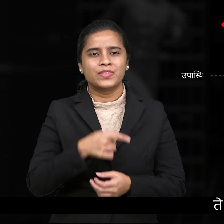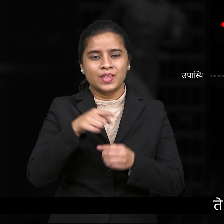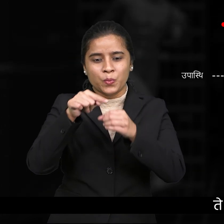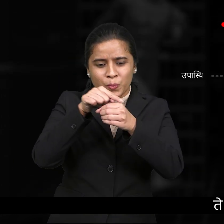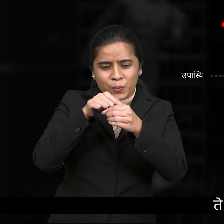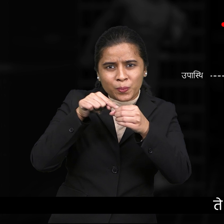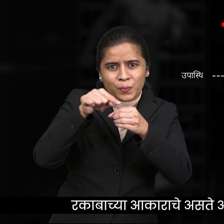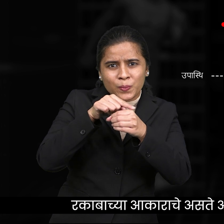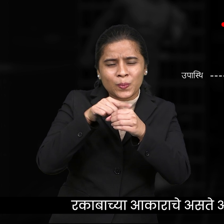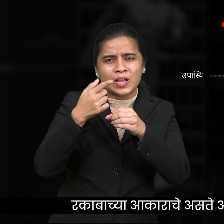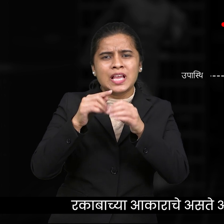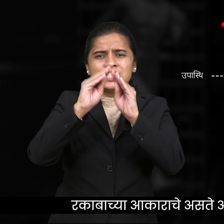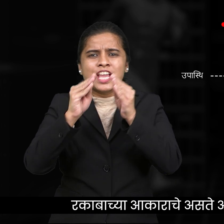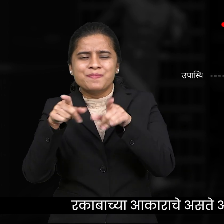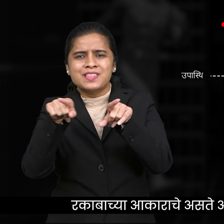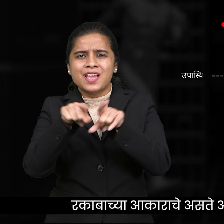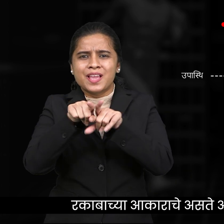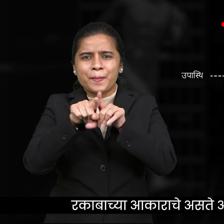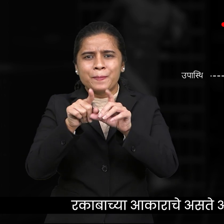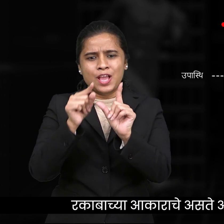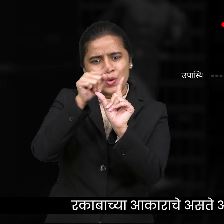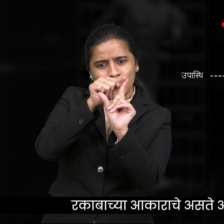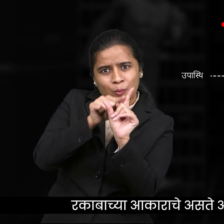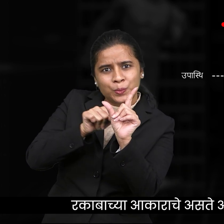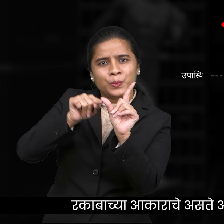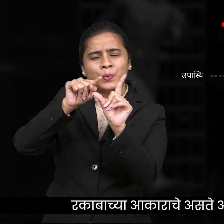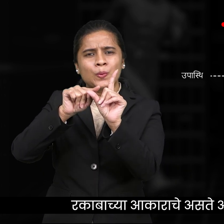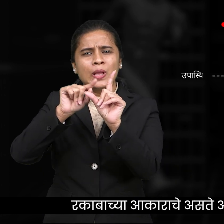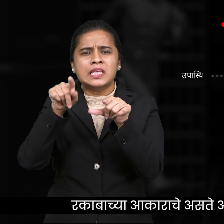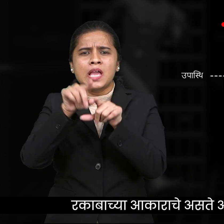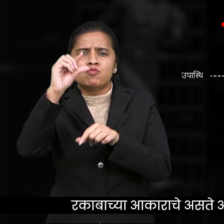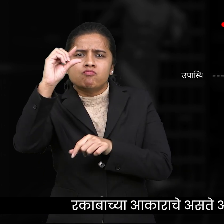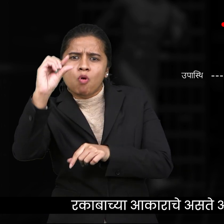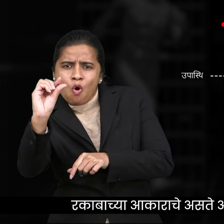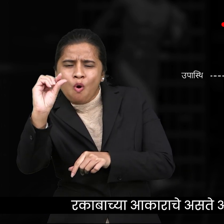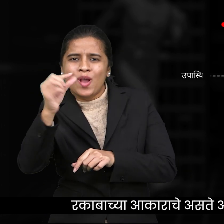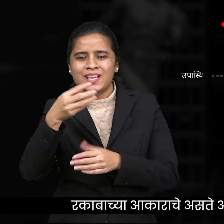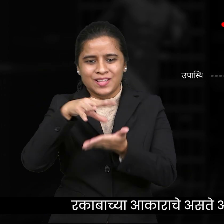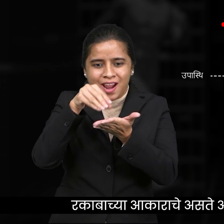ते पोकळ असते, रकाबाच्या आकाराचे असते आणि तांदळाच्या दाण्याइतके लहान असते.